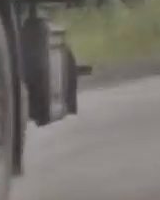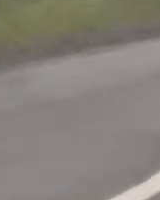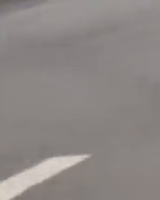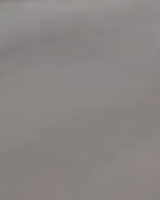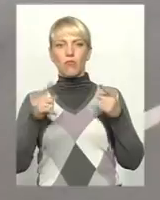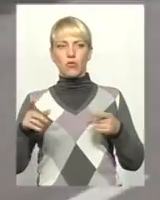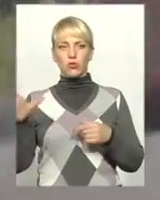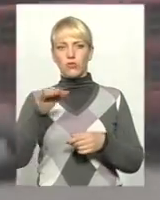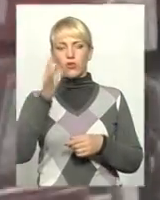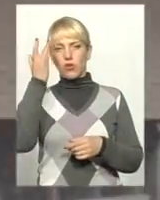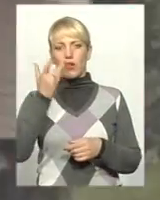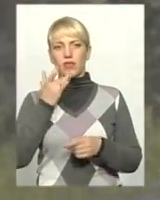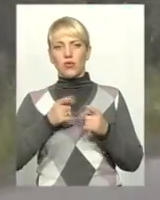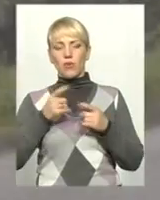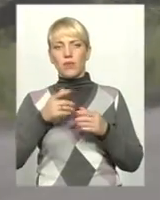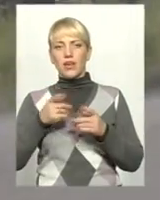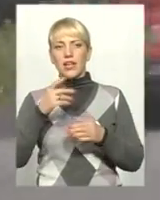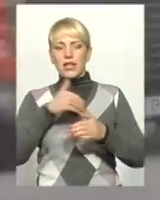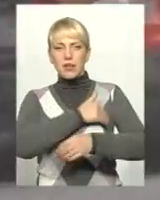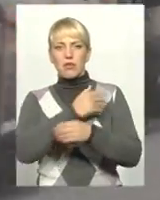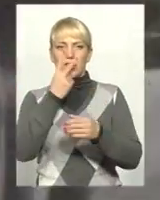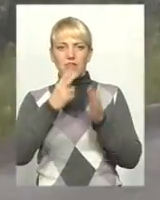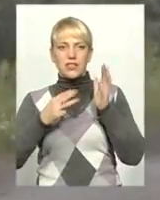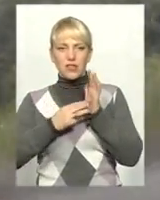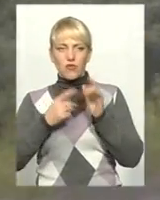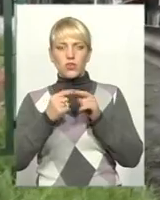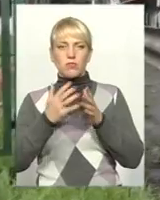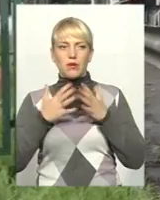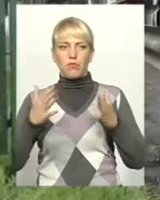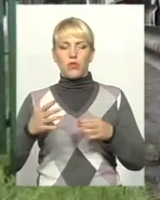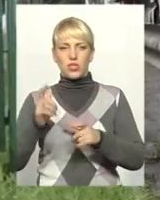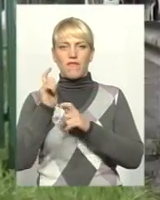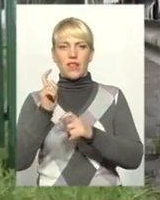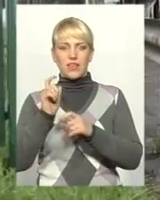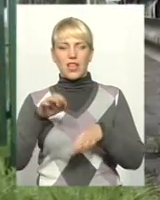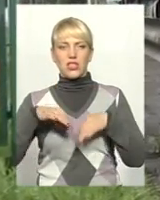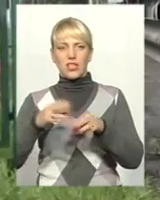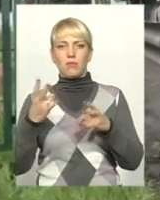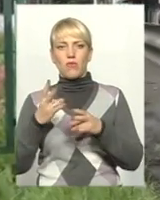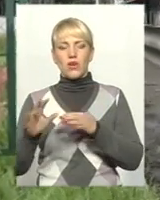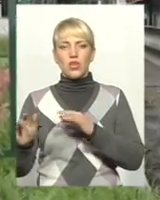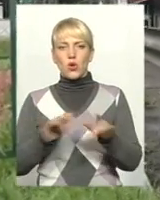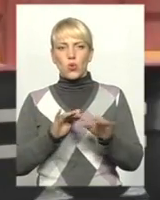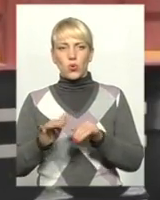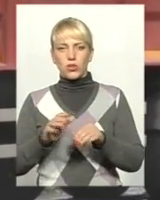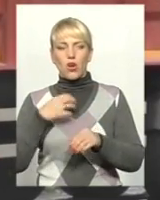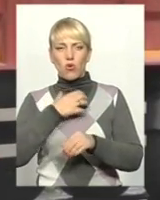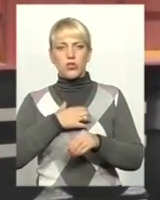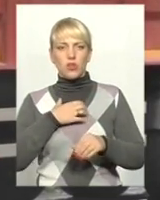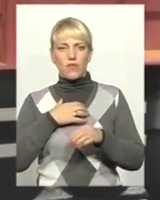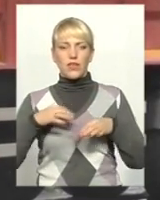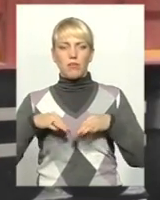Протягом всього літнього періоду при температурі плюс 28 градусів і більше вантажний транспорт має рухатись основними автомобільними